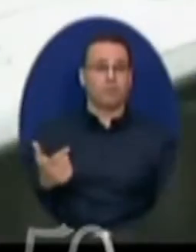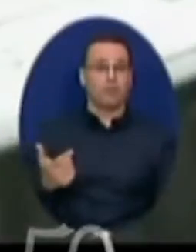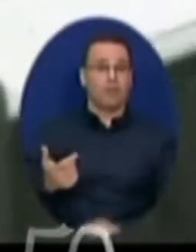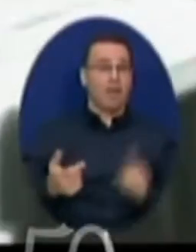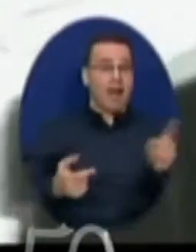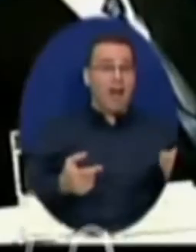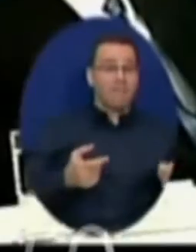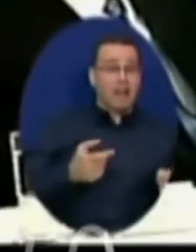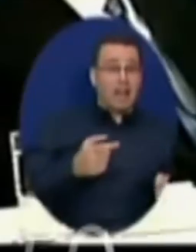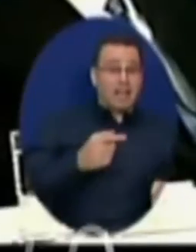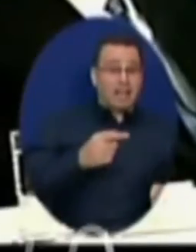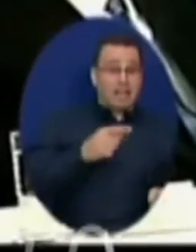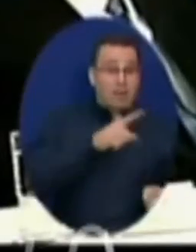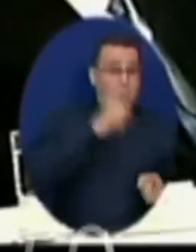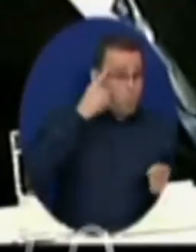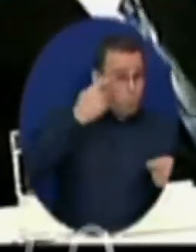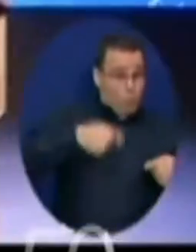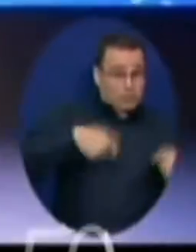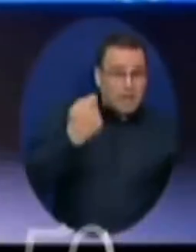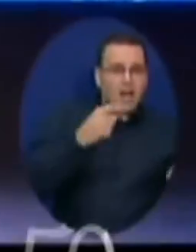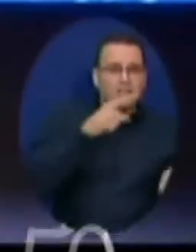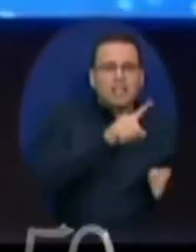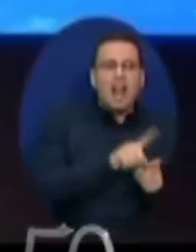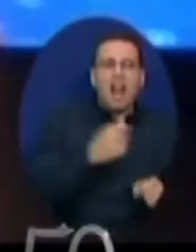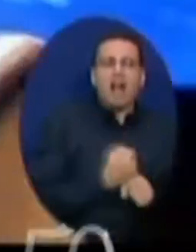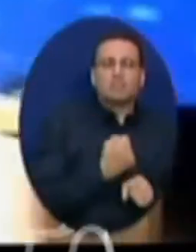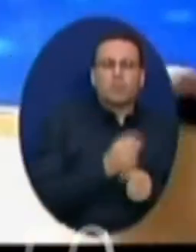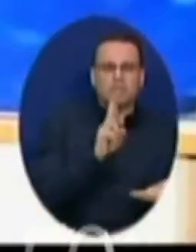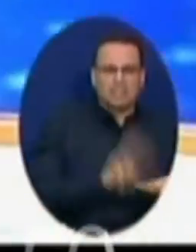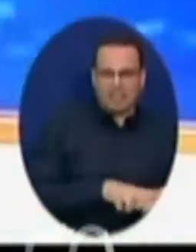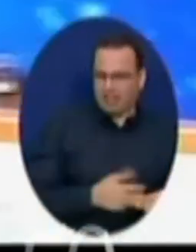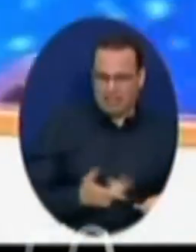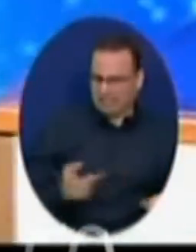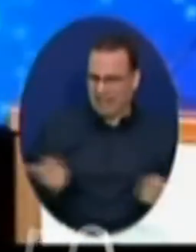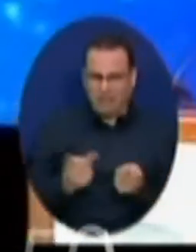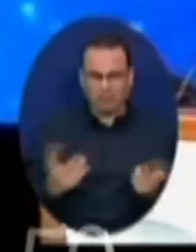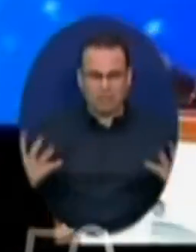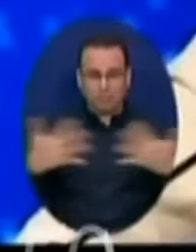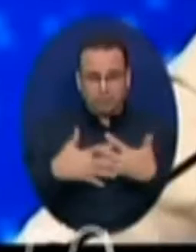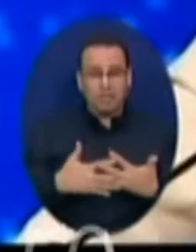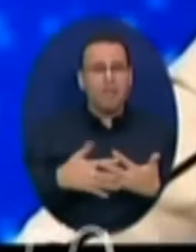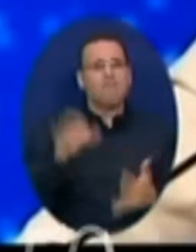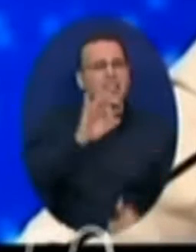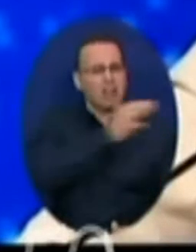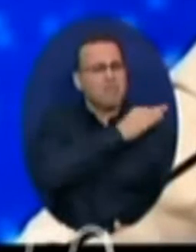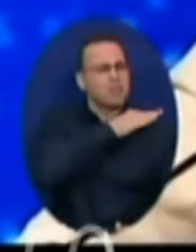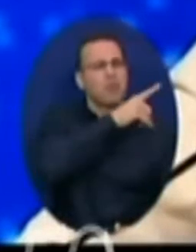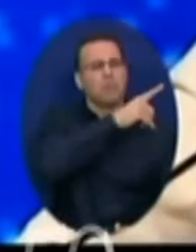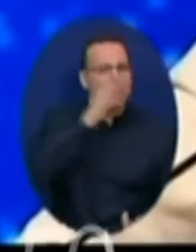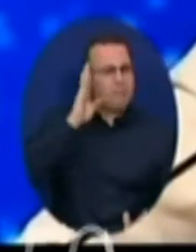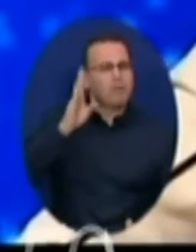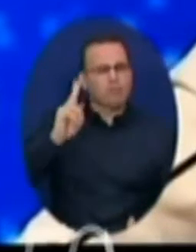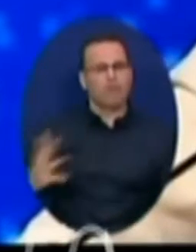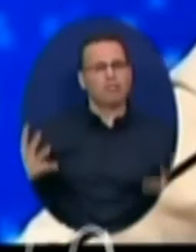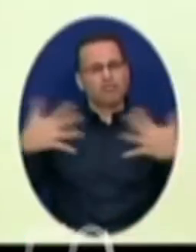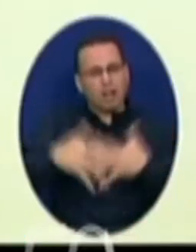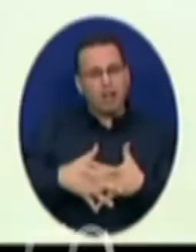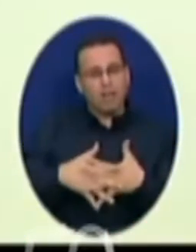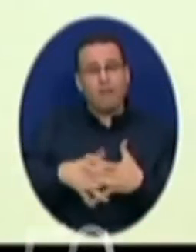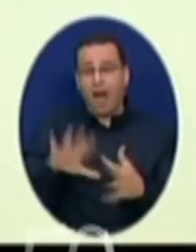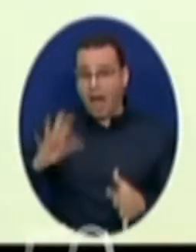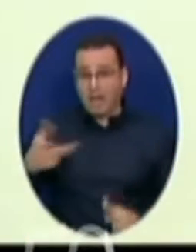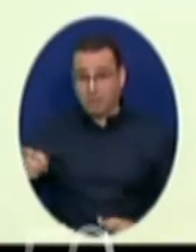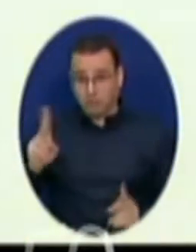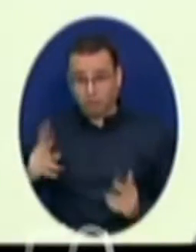סוג של סתירה פנימית. ובכל זאת בישראל תמיד התגאו בכך שצה"ל הוא הצבא המוסרי בעולם. האם הזיווג הזה אפשרי או שהוא רק מכביד על